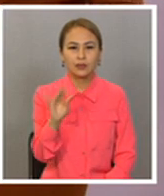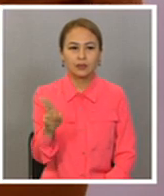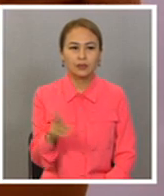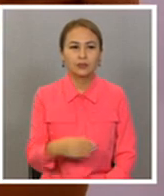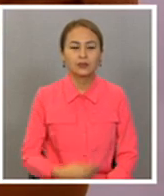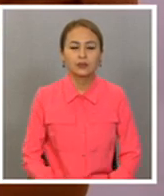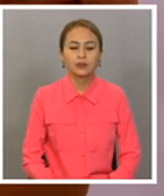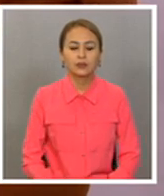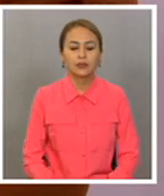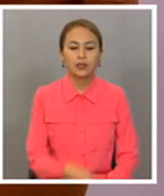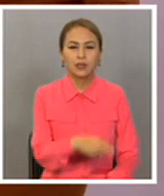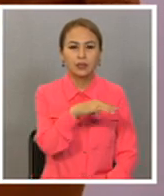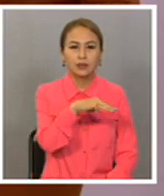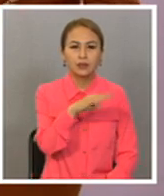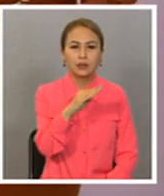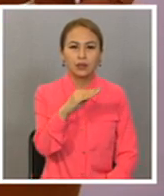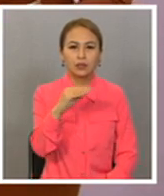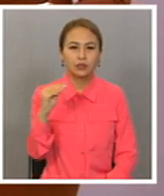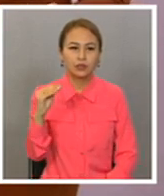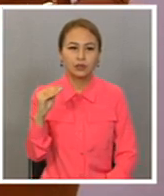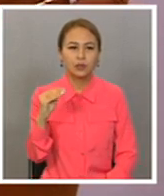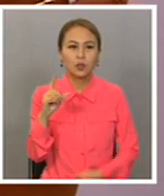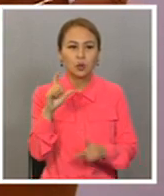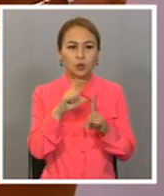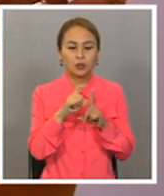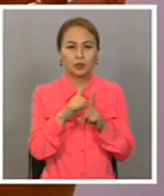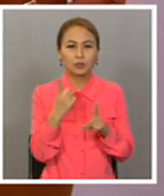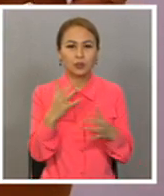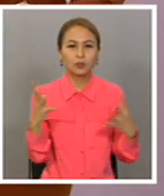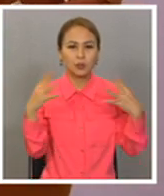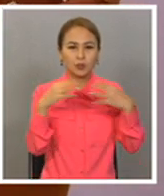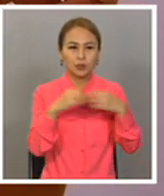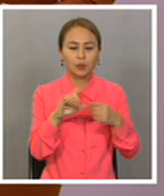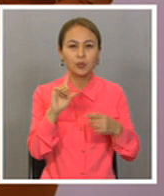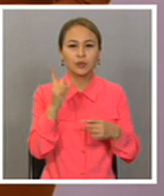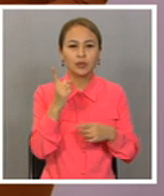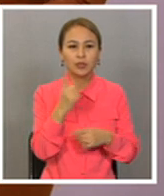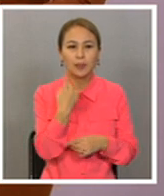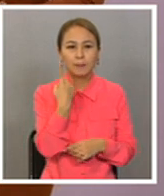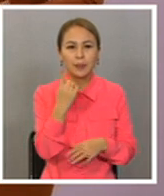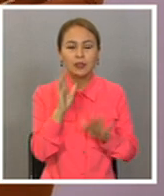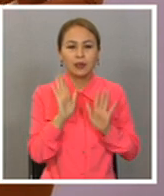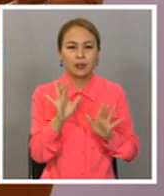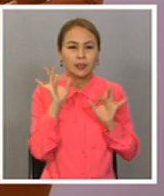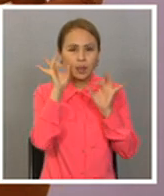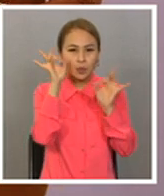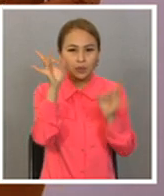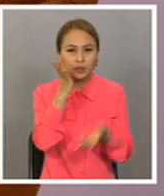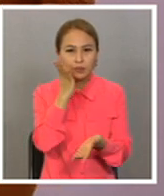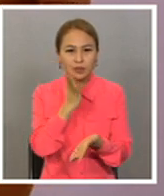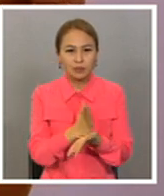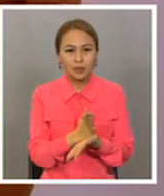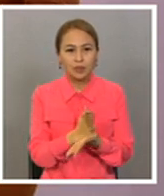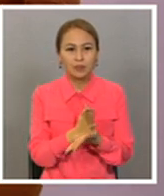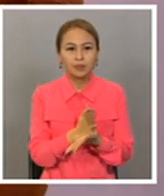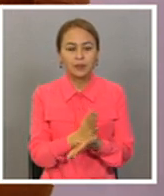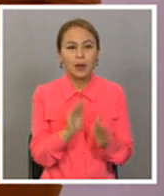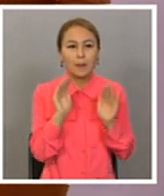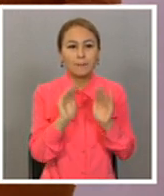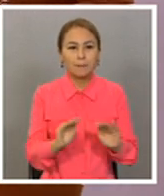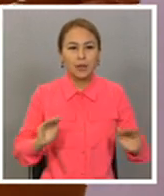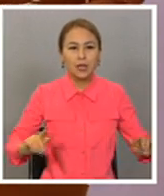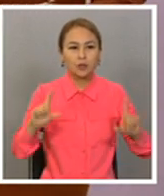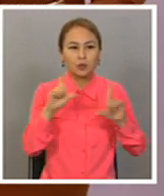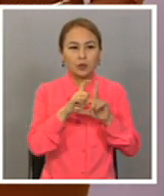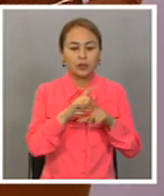жүзік. Тәж сөзі бір буынды сөз, өйткені бір ғана дауысты дыбыс бар екен. Балалар, сөздерді